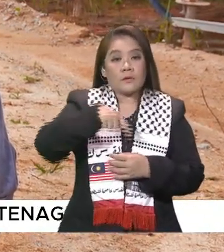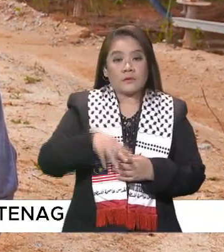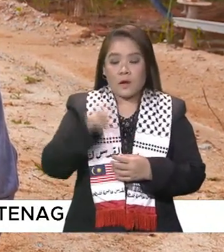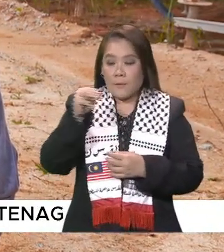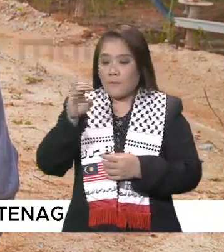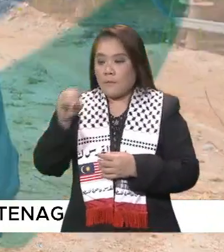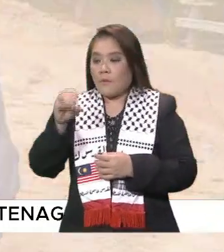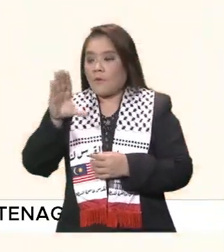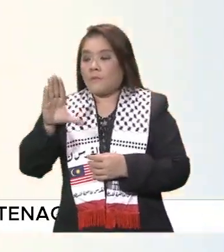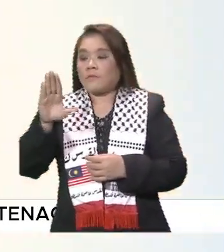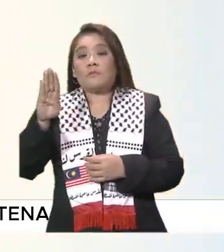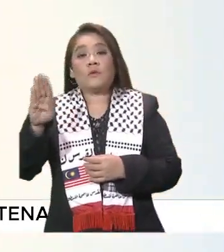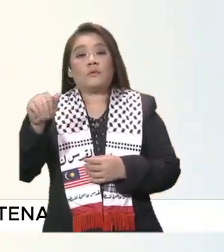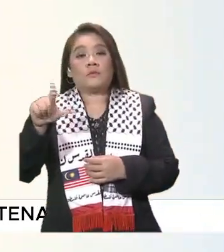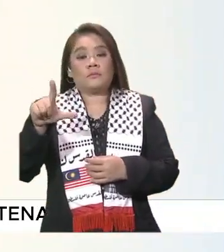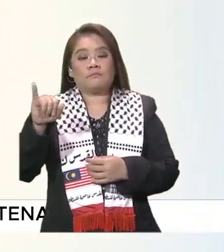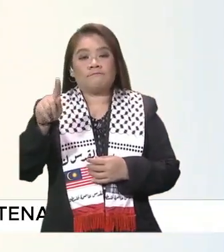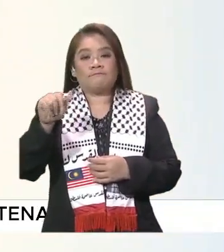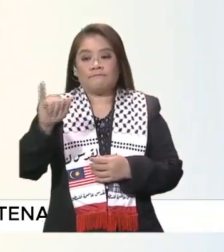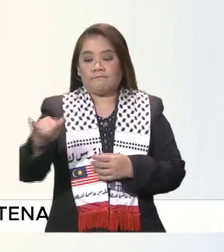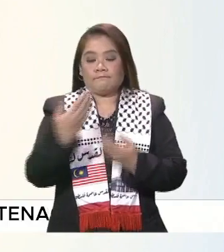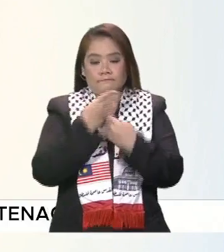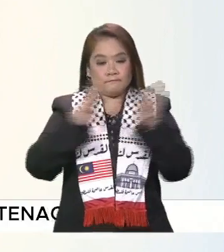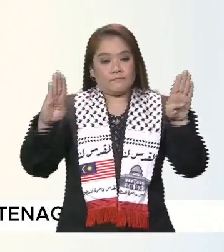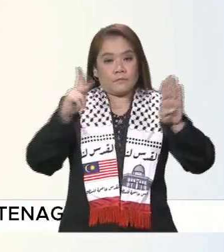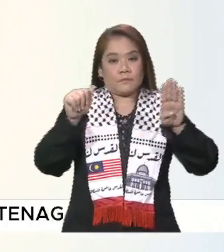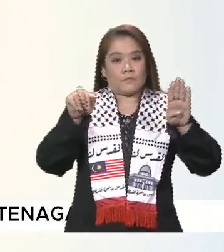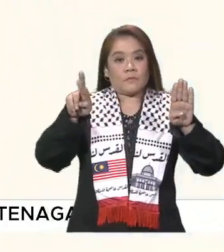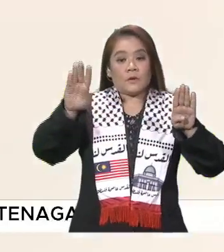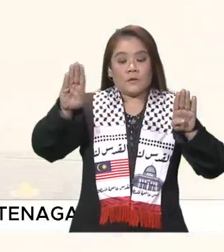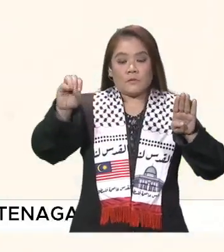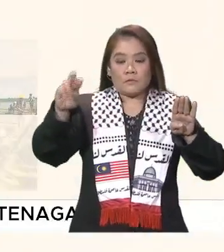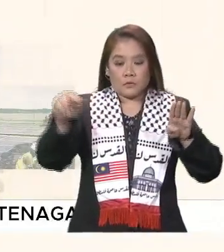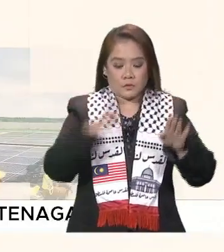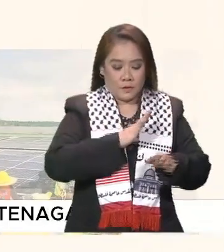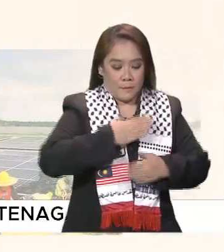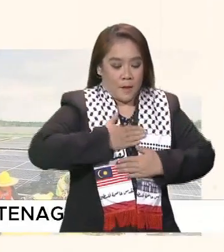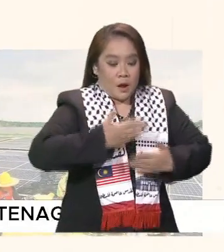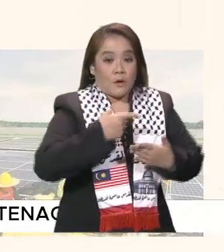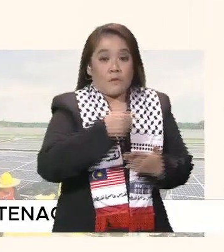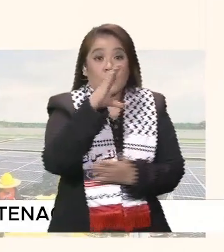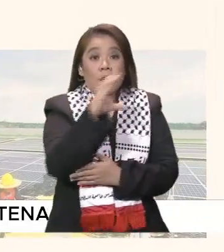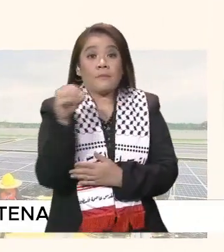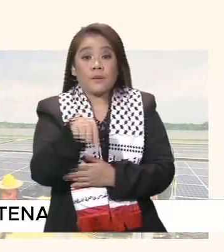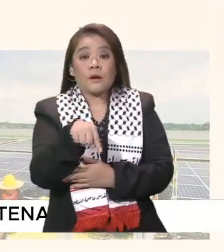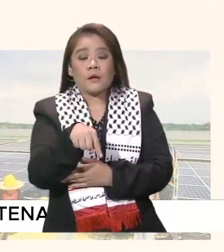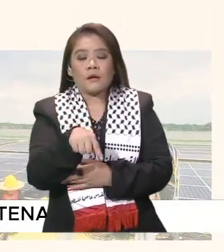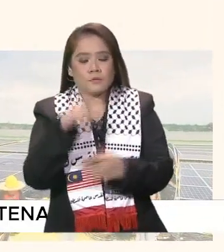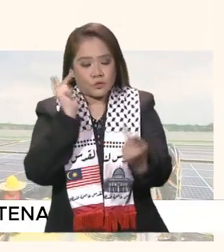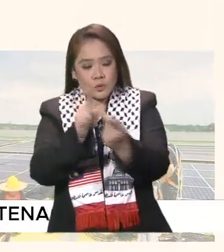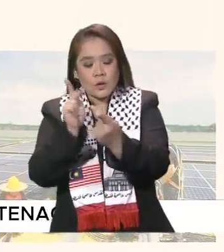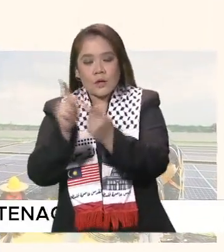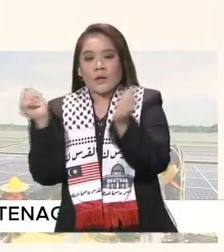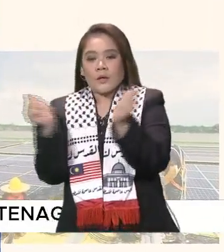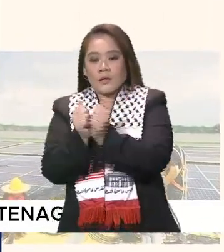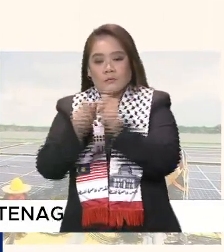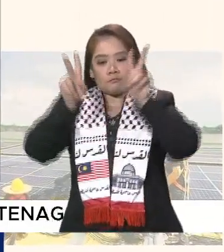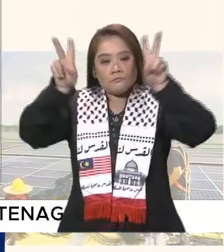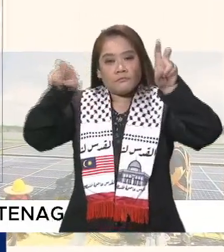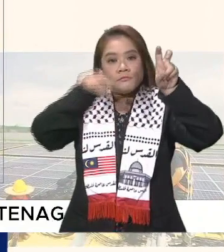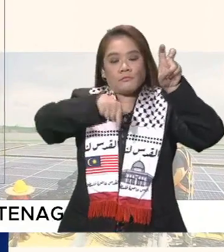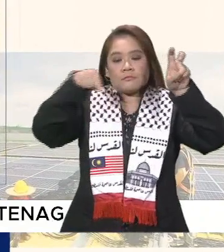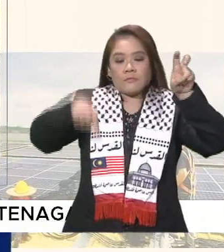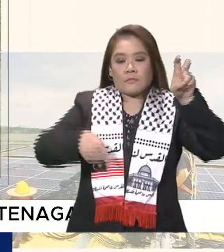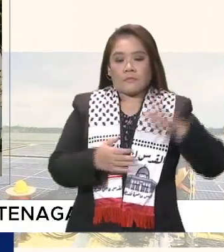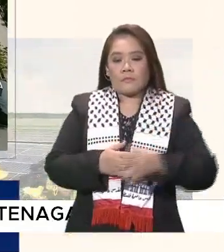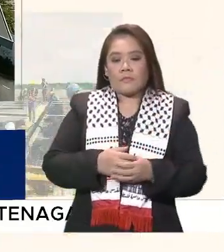bebas karbon. Kesemua inisiatif ini memperkukuhkan lagi komitmen Malakoff yang bersesuaian dengan slogannya